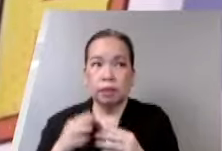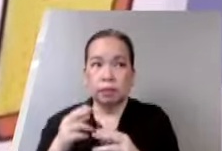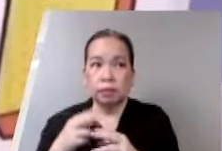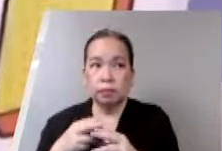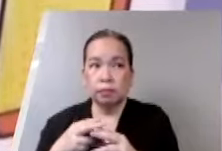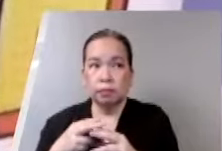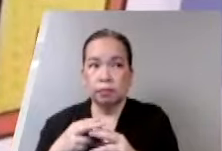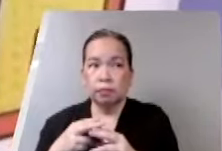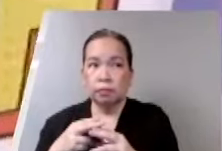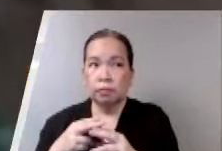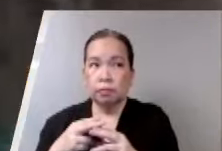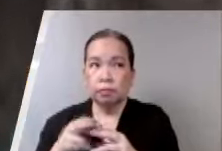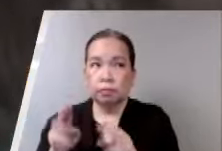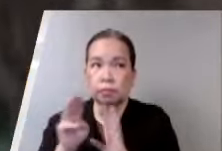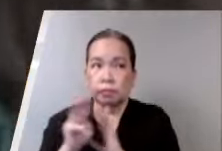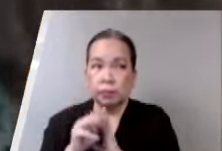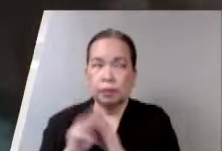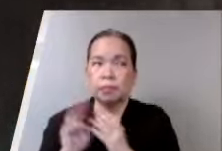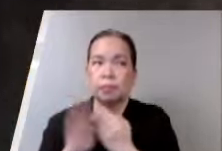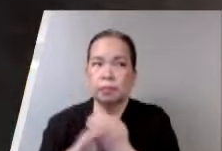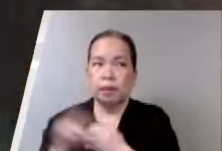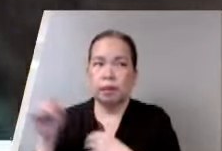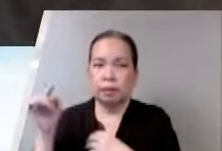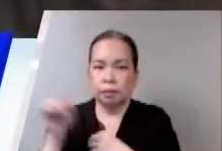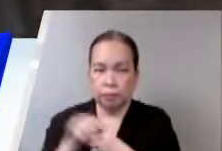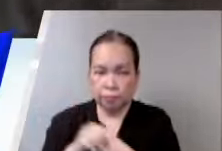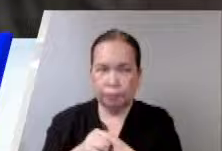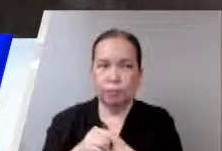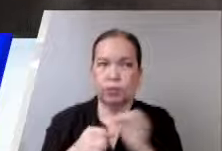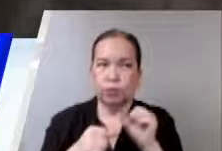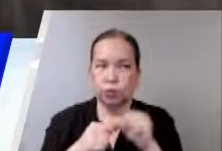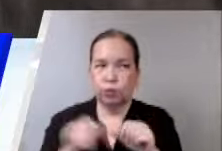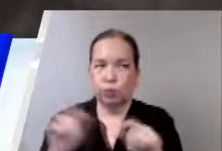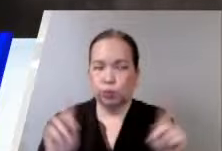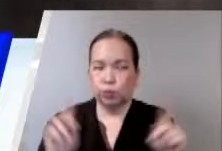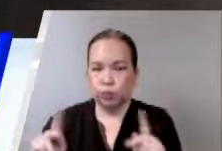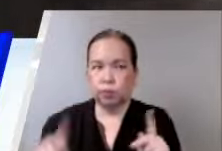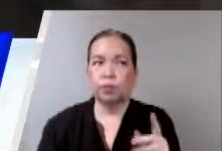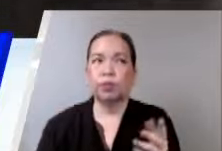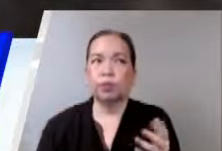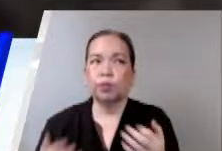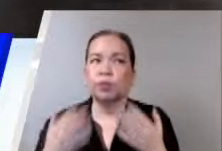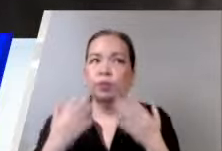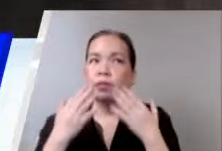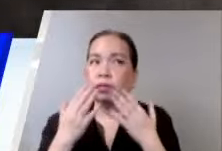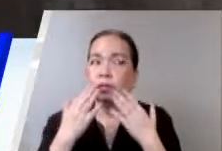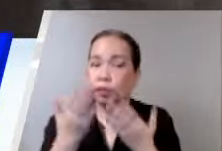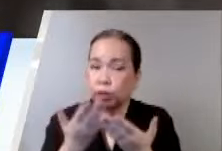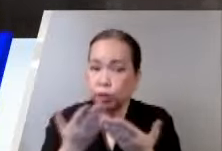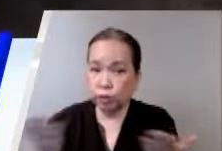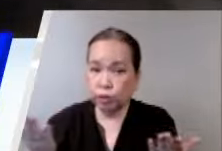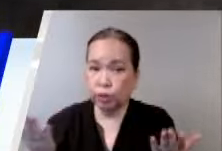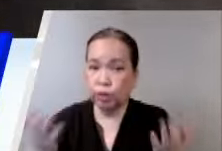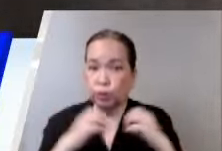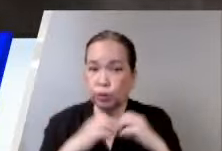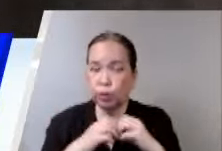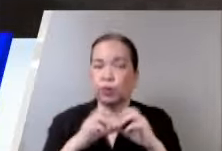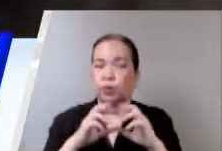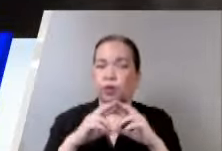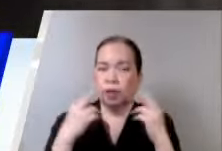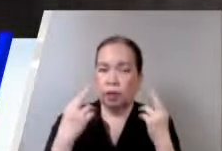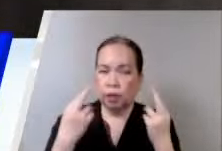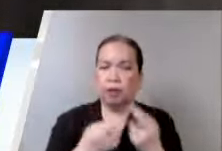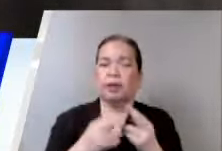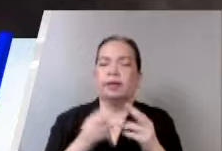para ituloy ang show. Nais ko lamang pong pasalamatan ang ating mga minamalamang kapuso, kamag-anak, mga kaibigan na nag-alala.